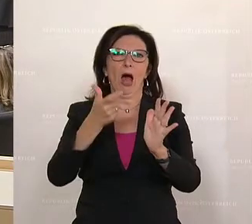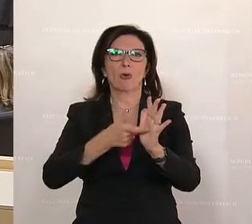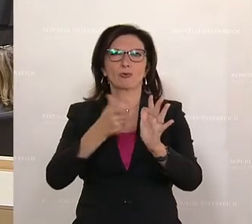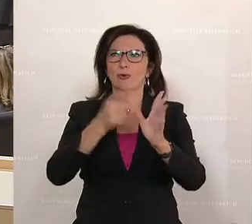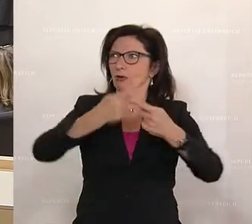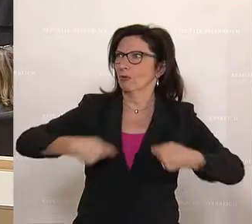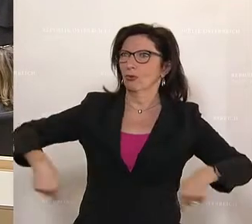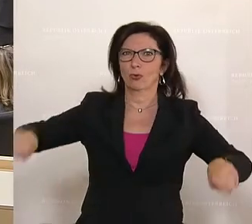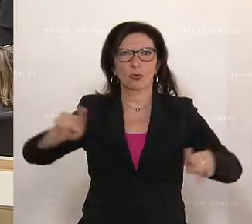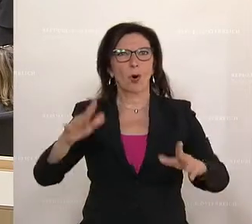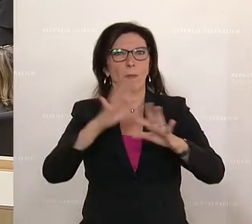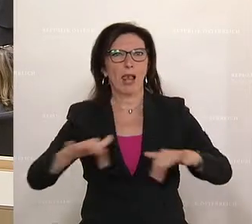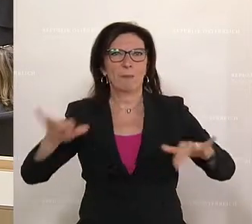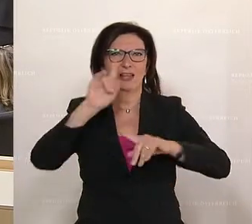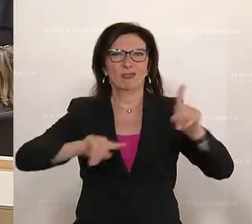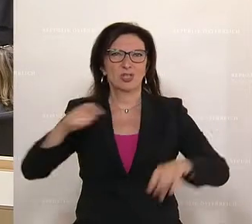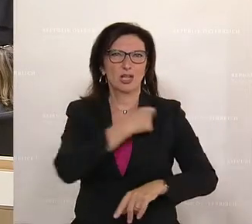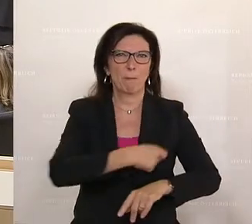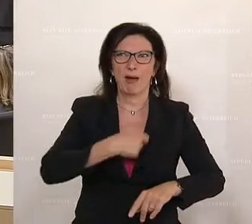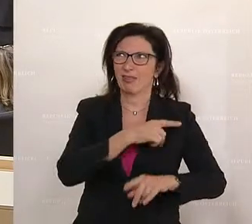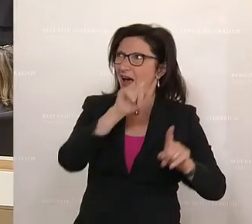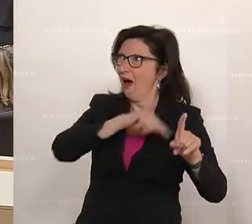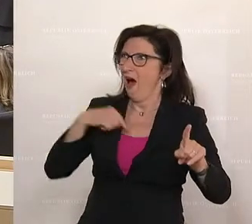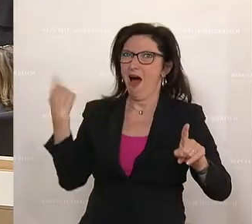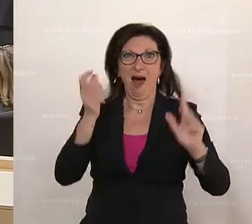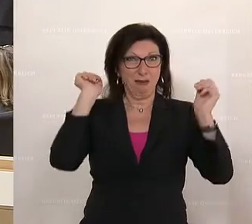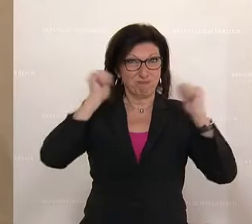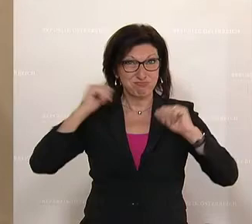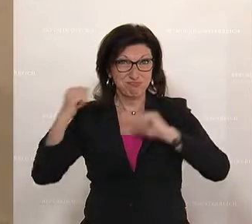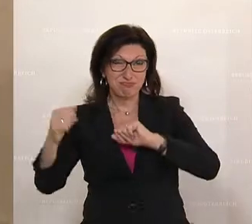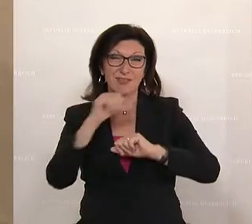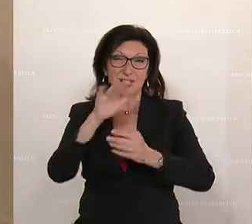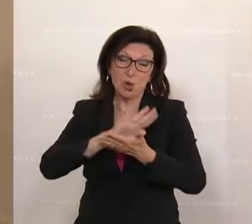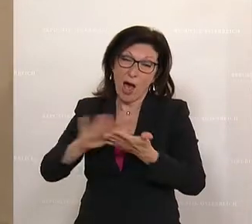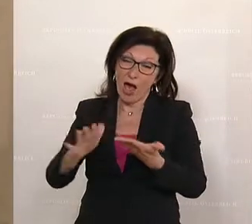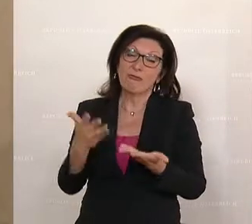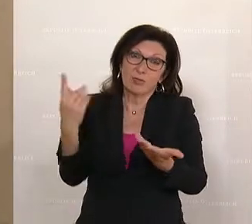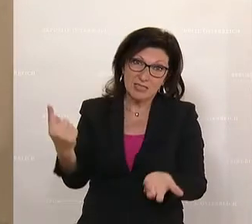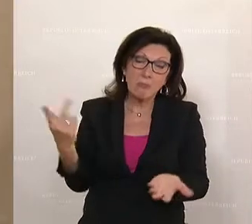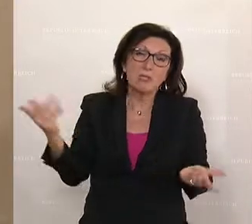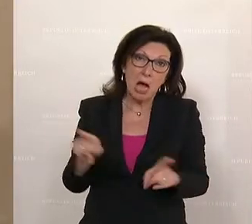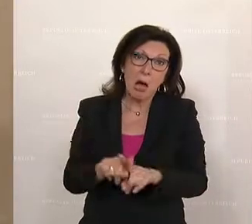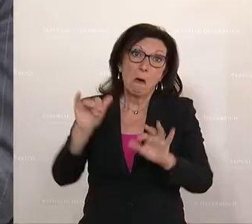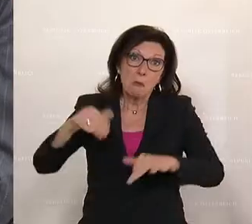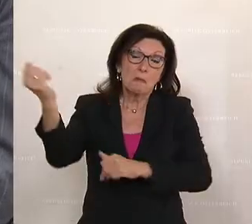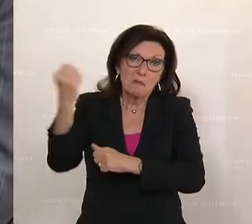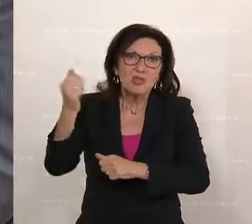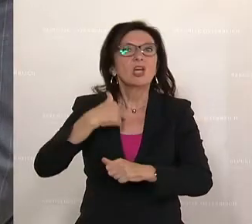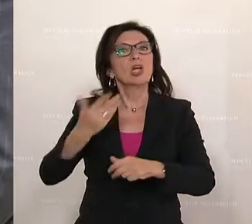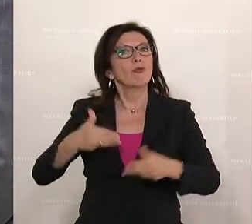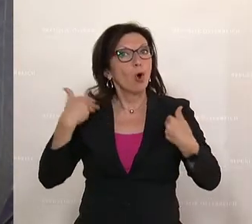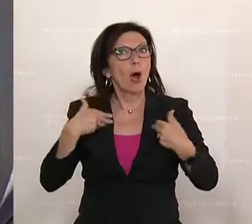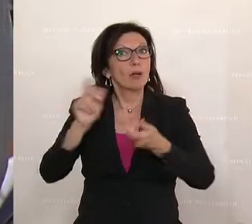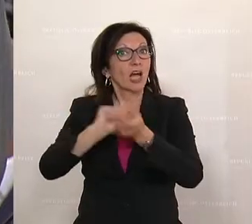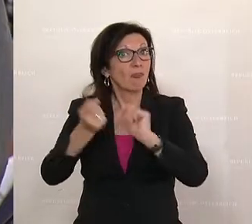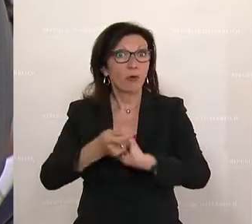Parlament vertretenen Parteien zu erzielen. Also ist es ein Appell an Sie selbst. Ich bin und freue mich dann darauf, auch wenn es reformiert ist und tatsächlich dann